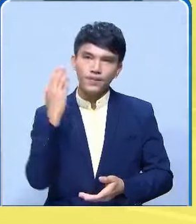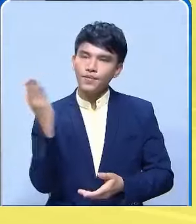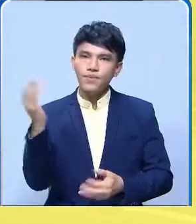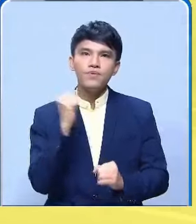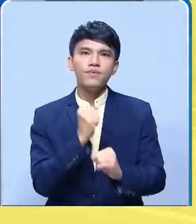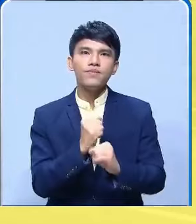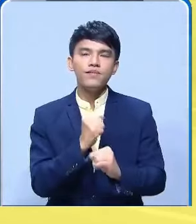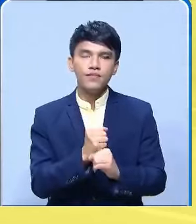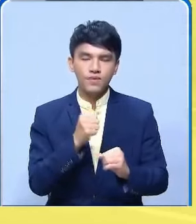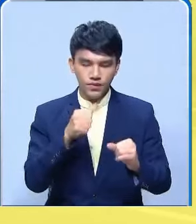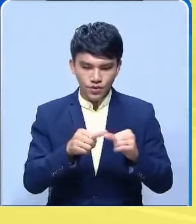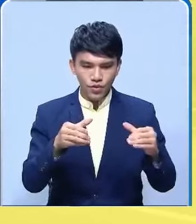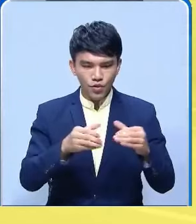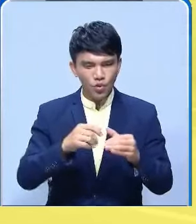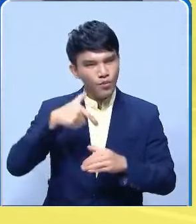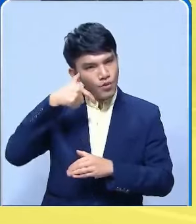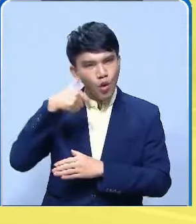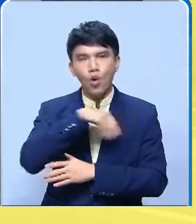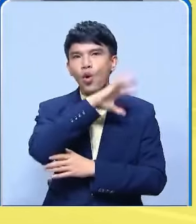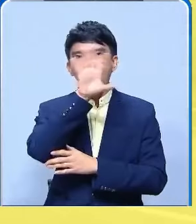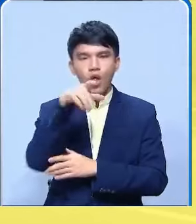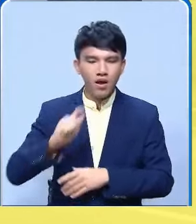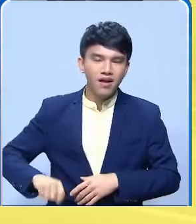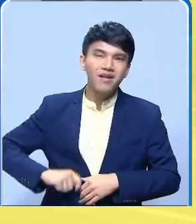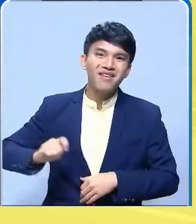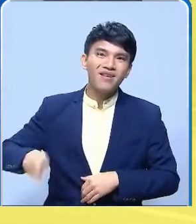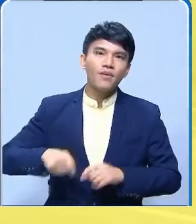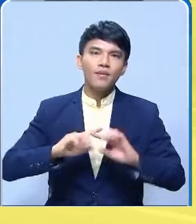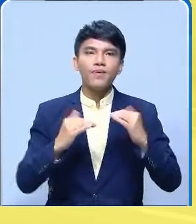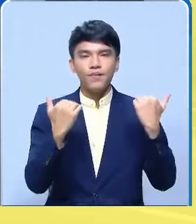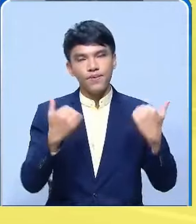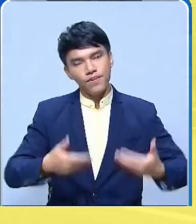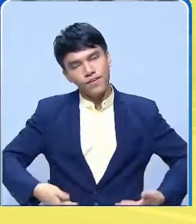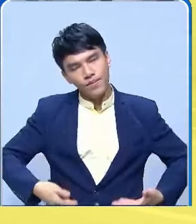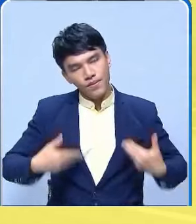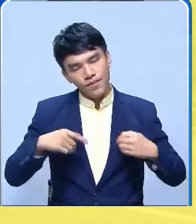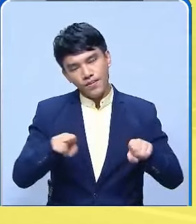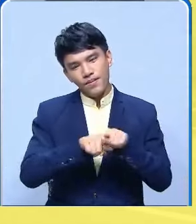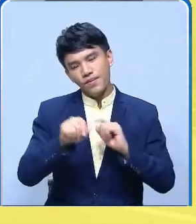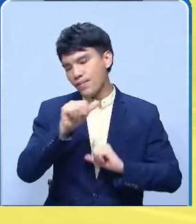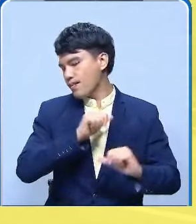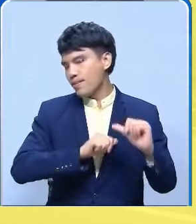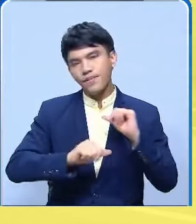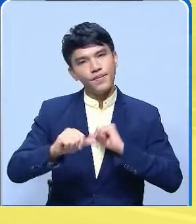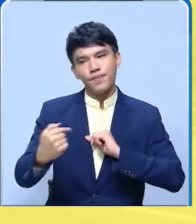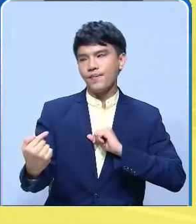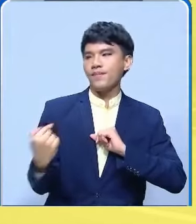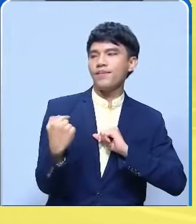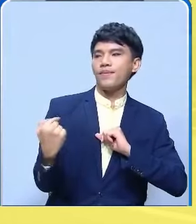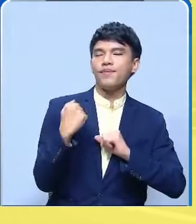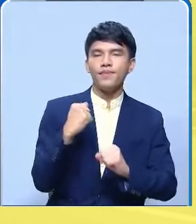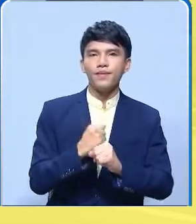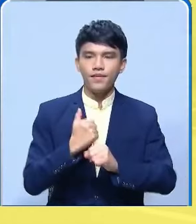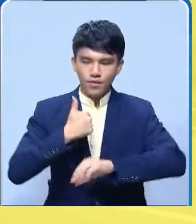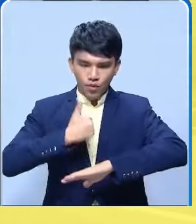งานเป็นแก๊งคอลเซ็นเตอร์ที่ปอยเปตกัมพูชาแต่เธอบอกชีวิตเหมือนกับละครครับใช้งานสารพัดแถมหัวหน้าคน